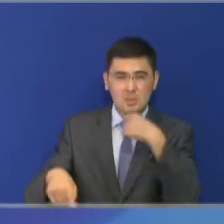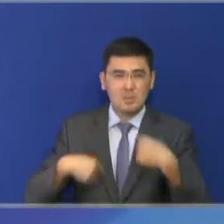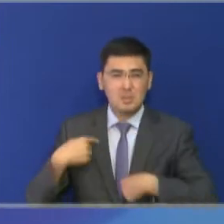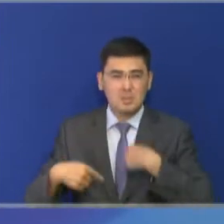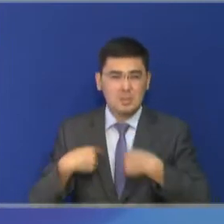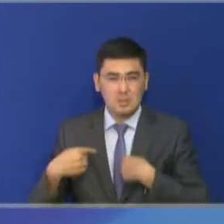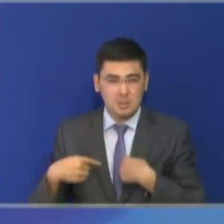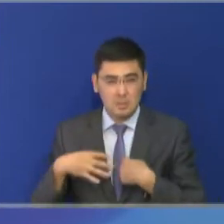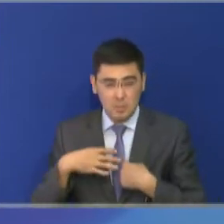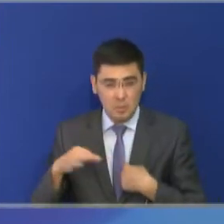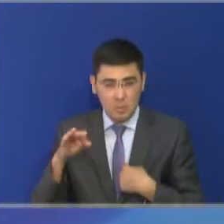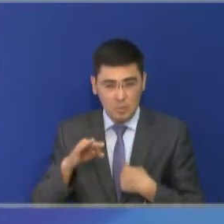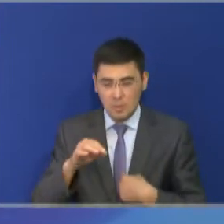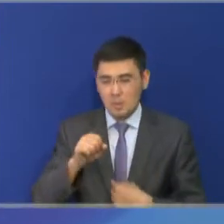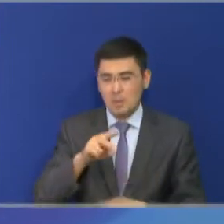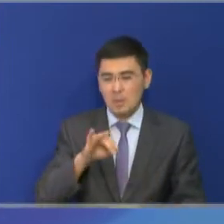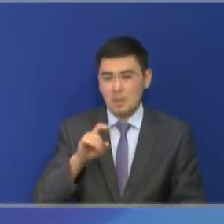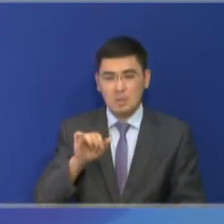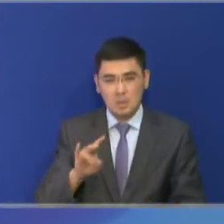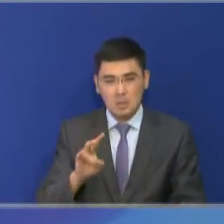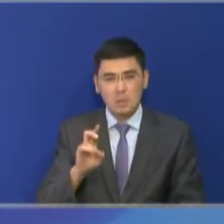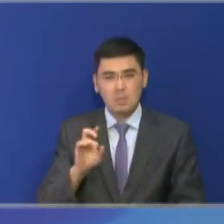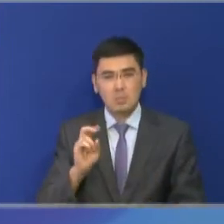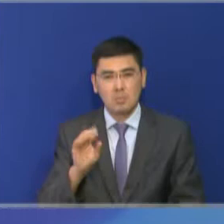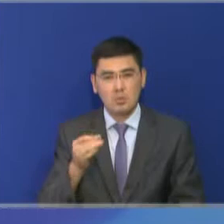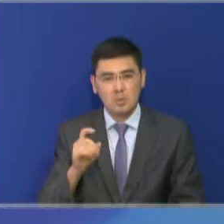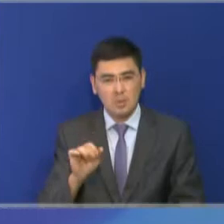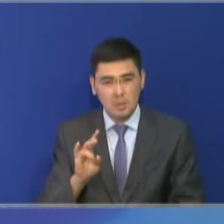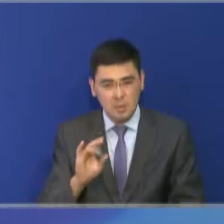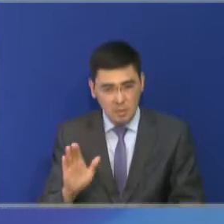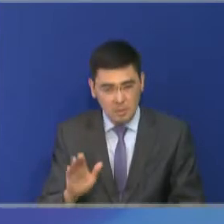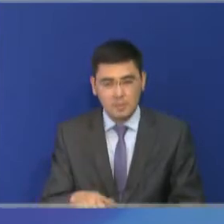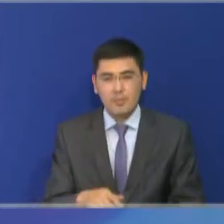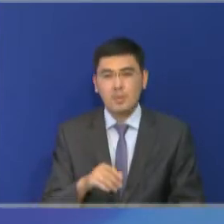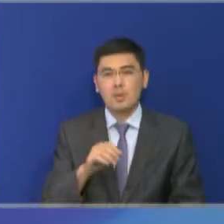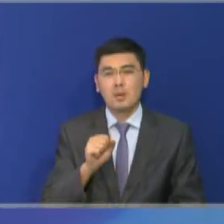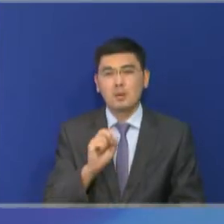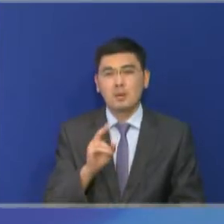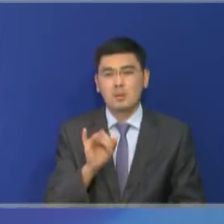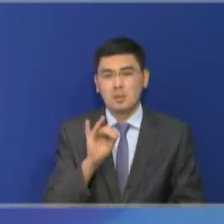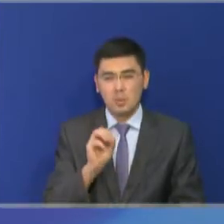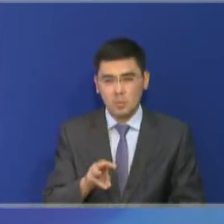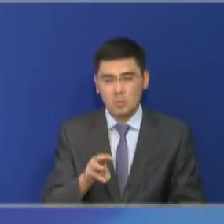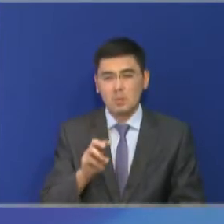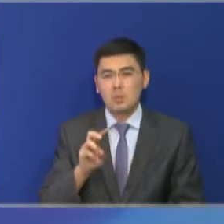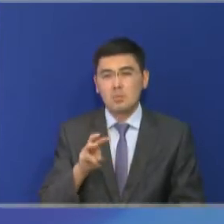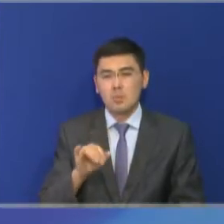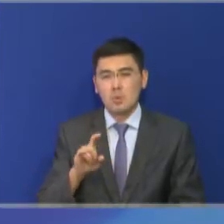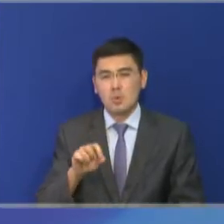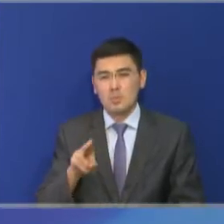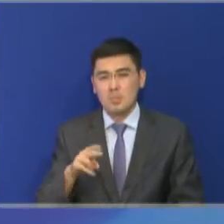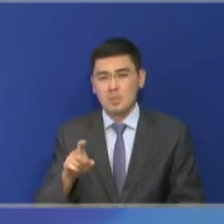көсемі Әлихан Бөкейхан мен белгілі абайтанушы ғалым Қайым Мұхамедхановтың ескерткіштеріне гүл қойып, нәубет жылдары